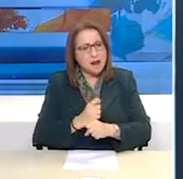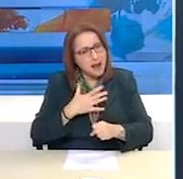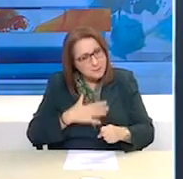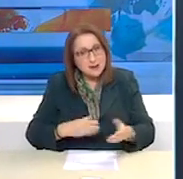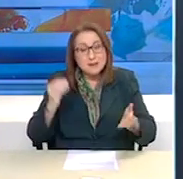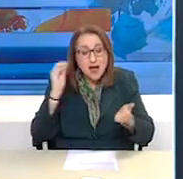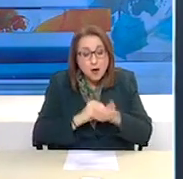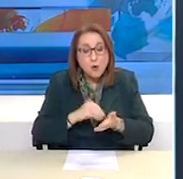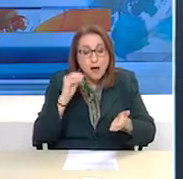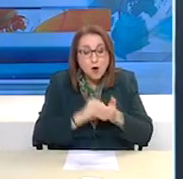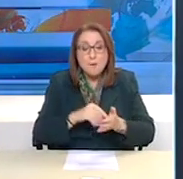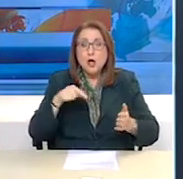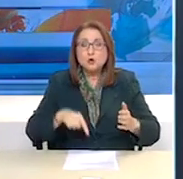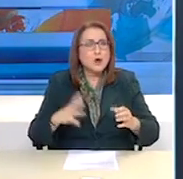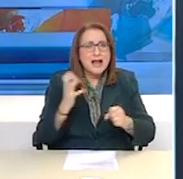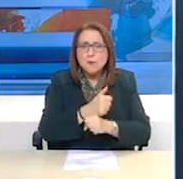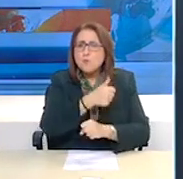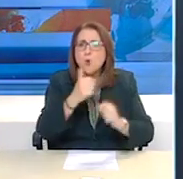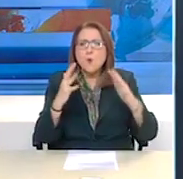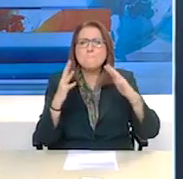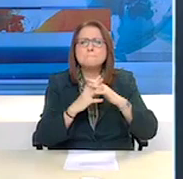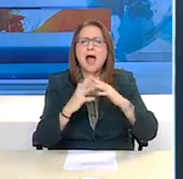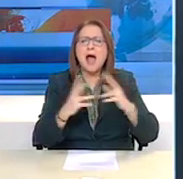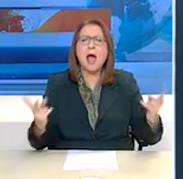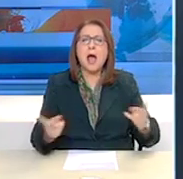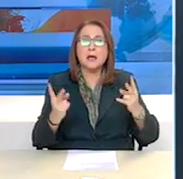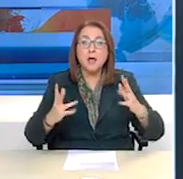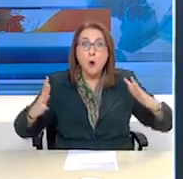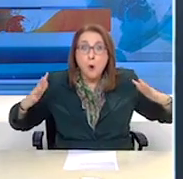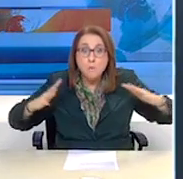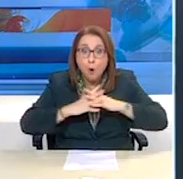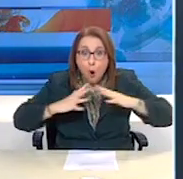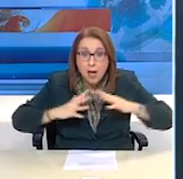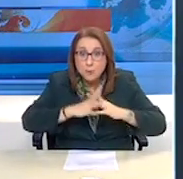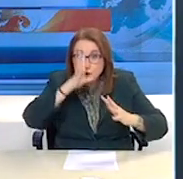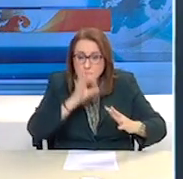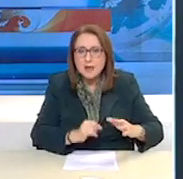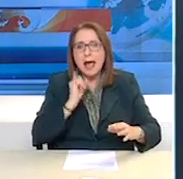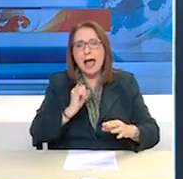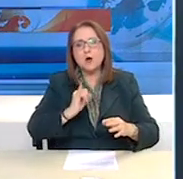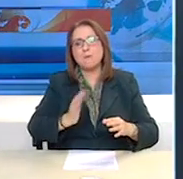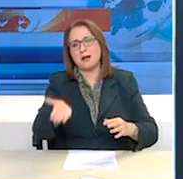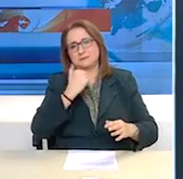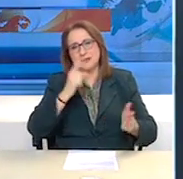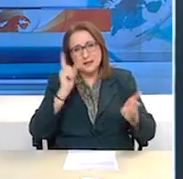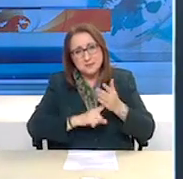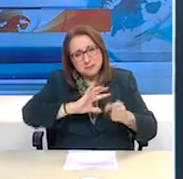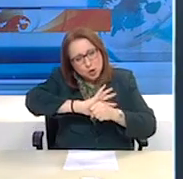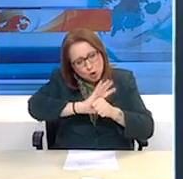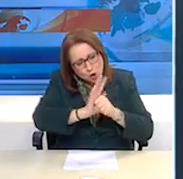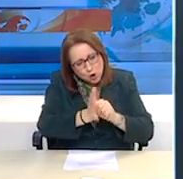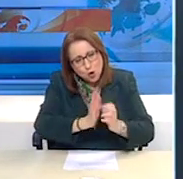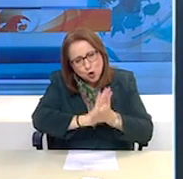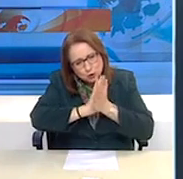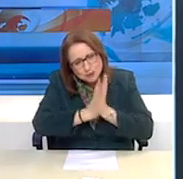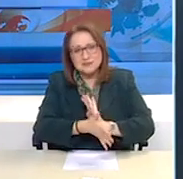τον ίδιο τον πόλεμο. Δίνουμε πάνδημη απάντηση στην πανδημία. Εστερνιζόμαστε το σύνθημα «Μένουμε σπίτι» και το κάνουμε πράξη. Μέχρι